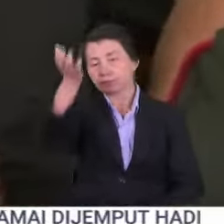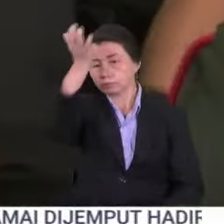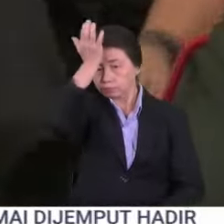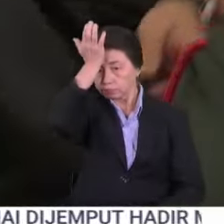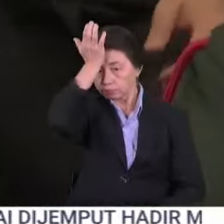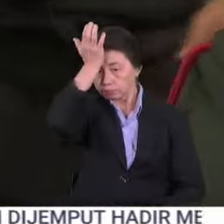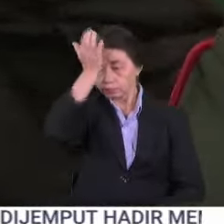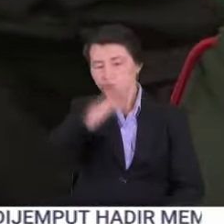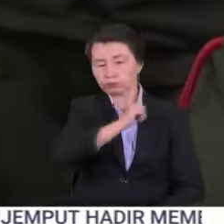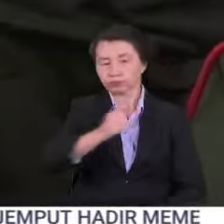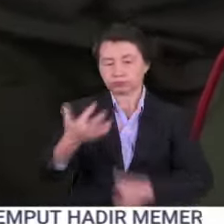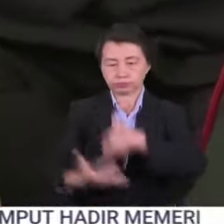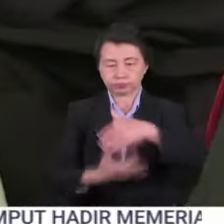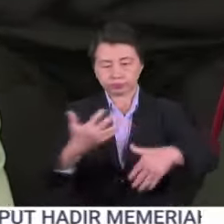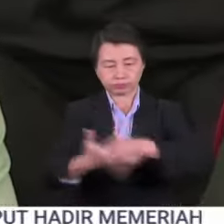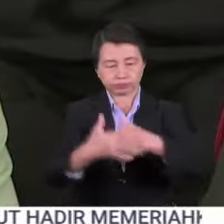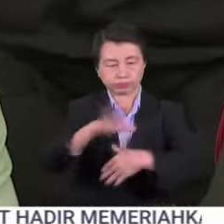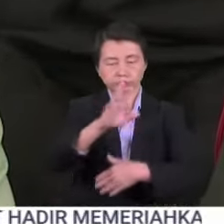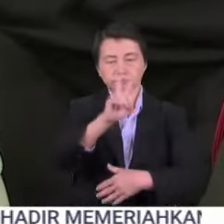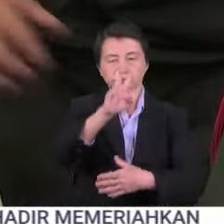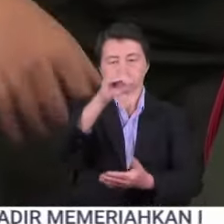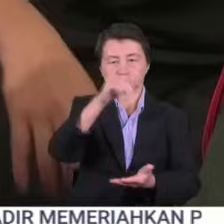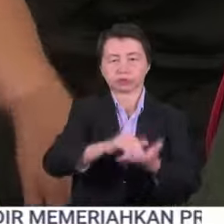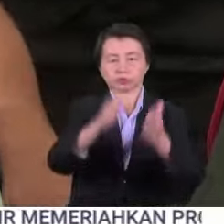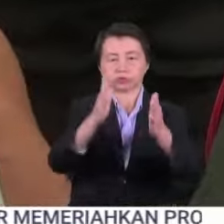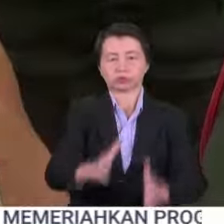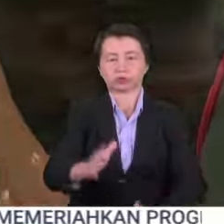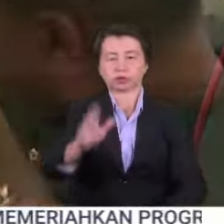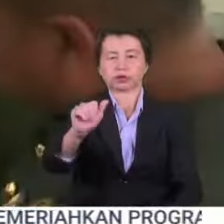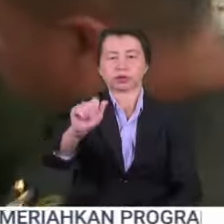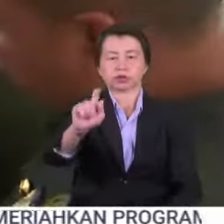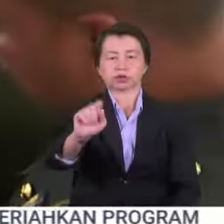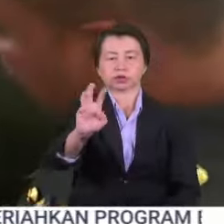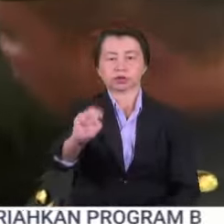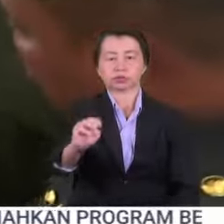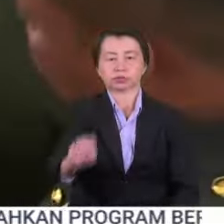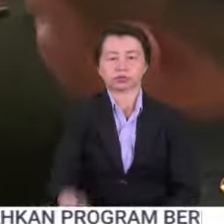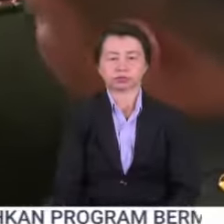di-Pertuan Agong ramah mesra bersama lebih 2,000 jemaah yang hadir.